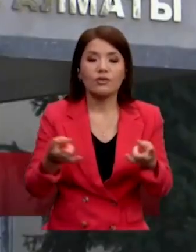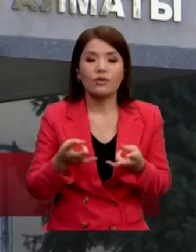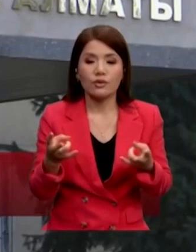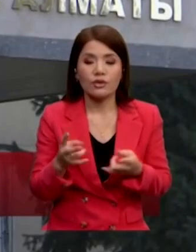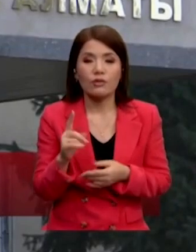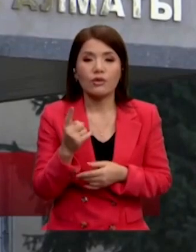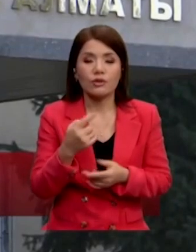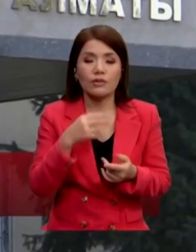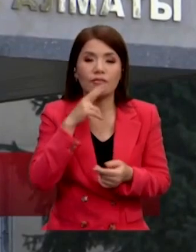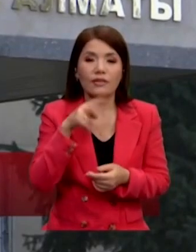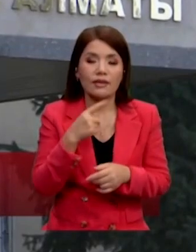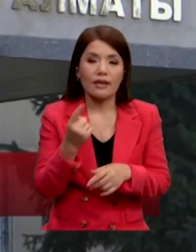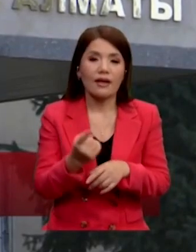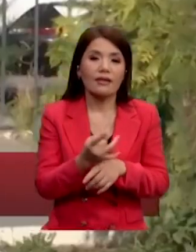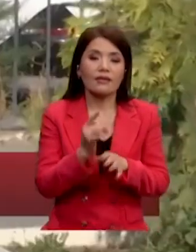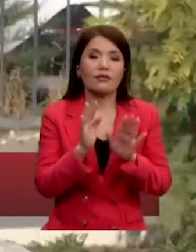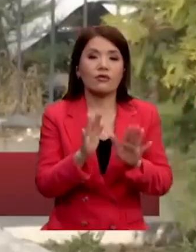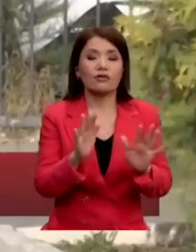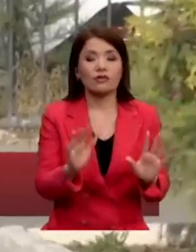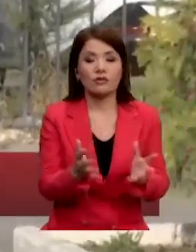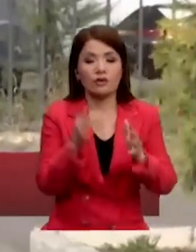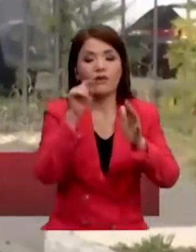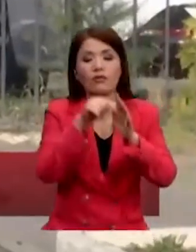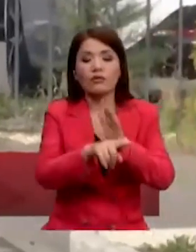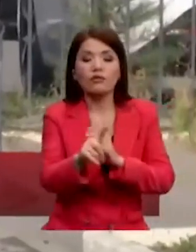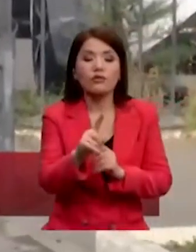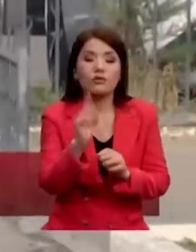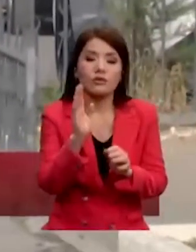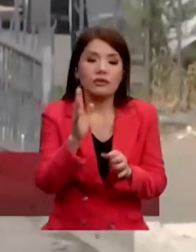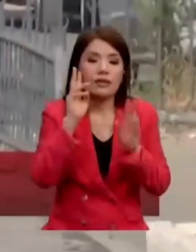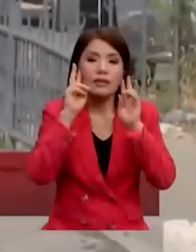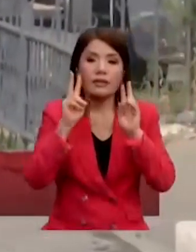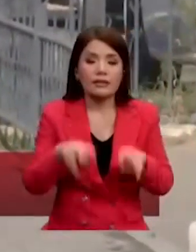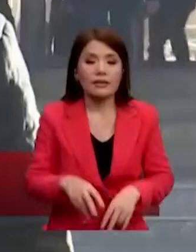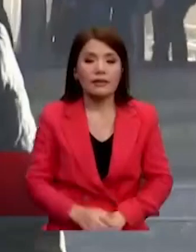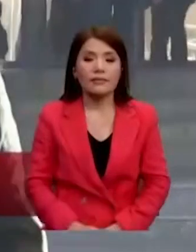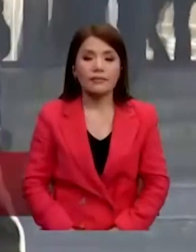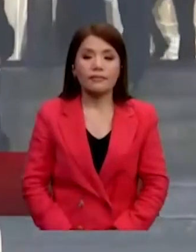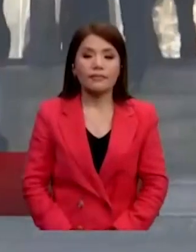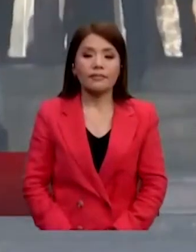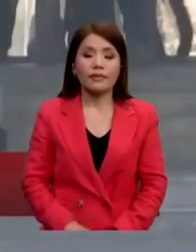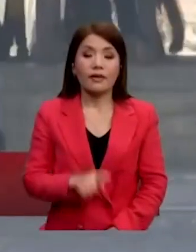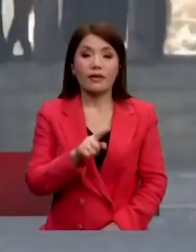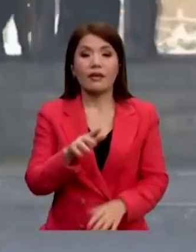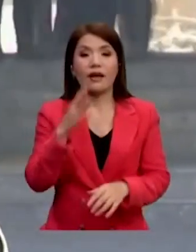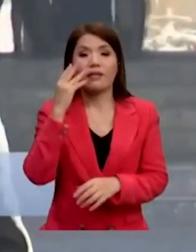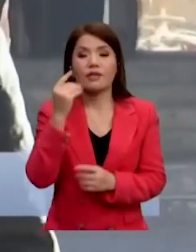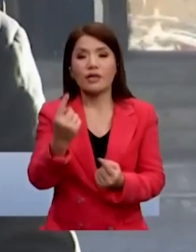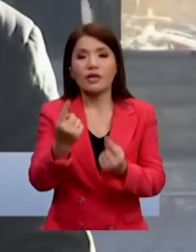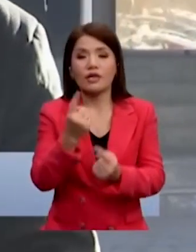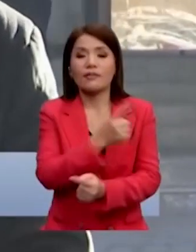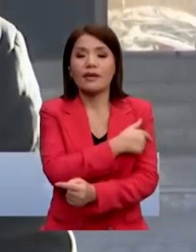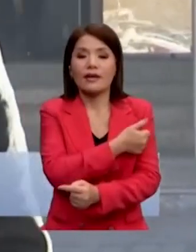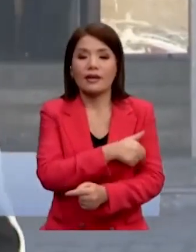Бұл біз көрген бір ғана мысал. Ал іште не болып жатқанын ешкім білмейді. Бұл Алматыдағы ең ірі